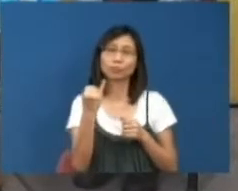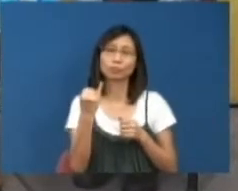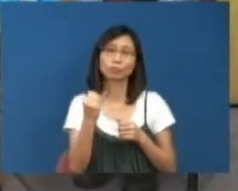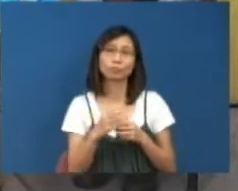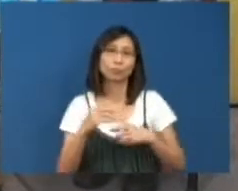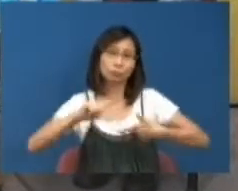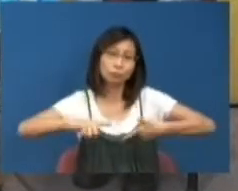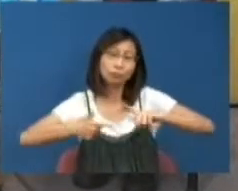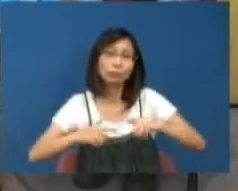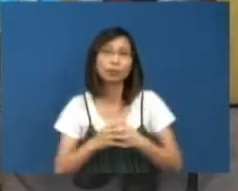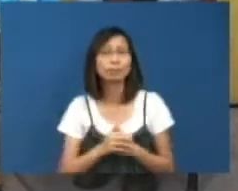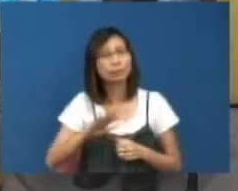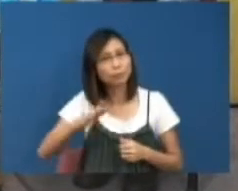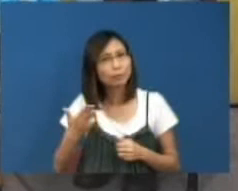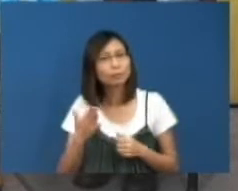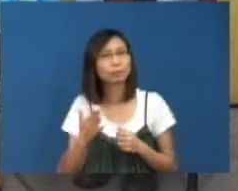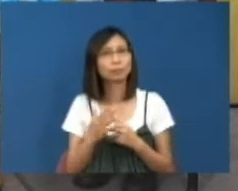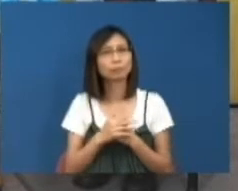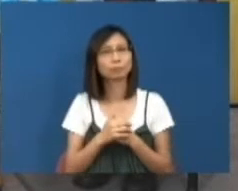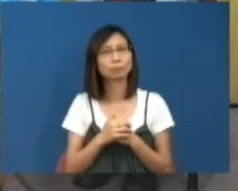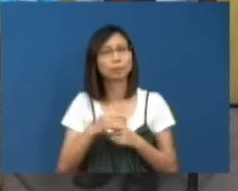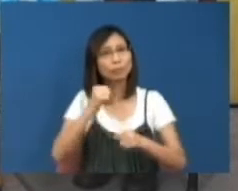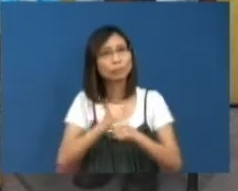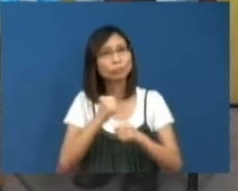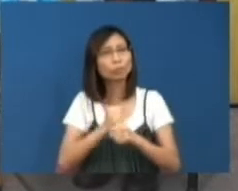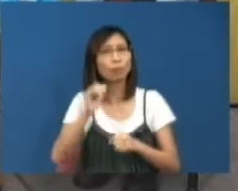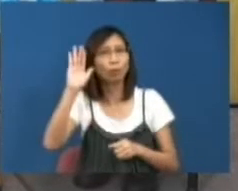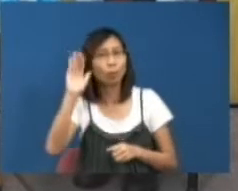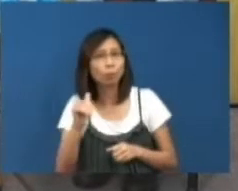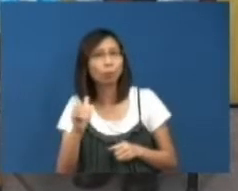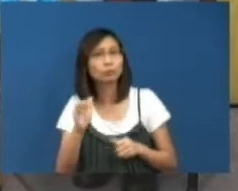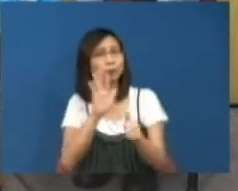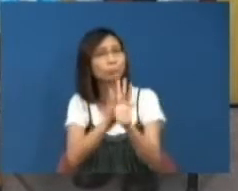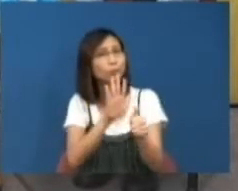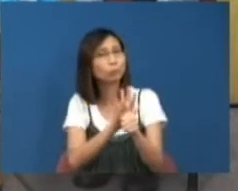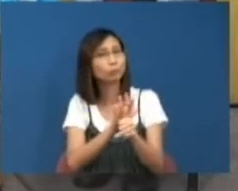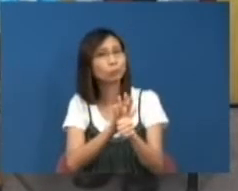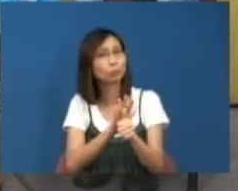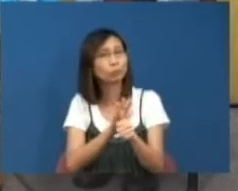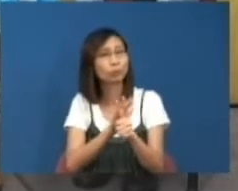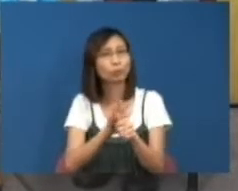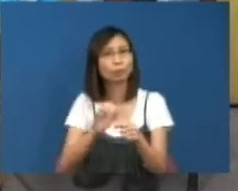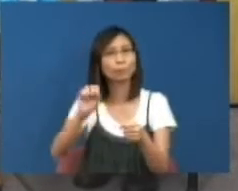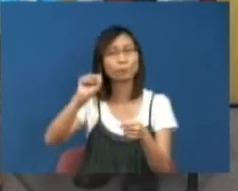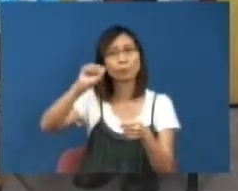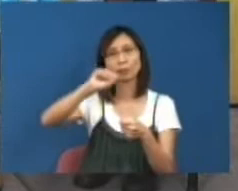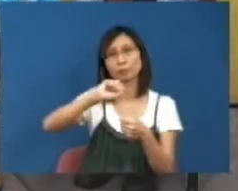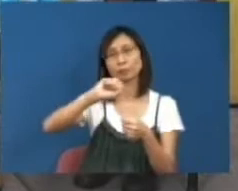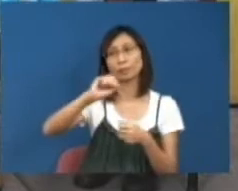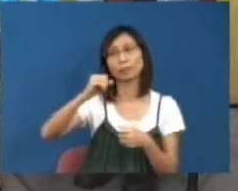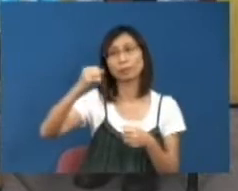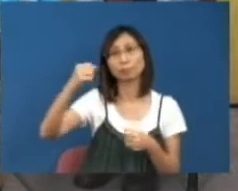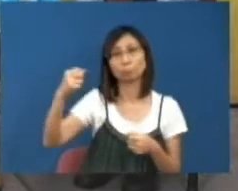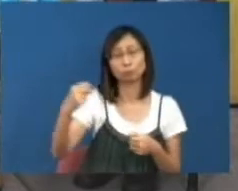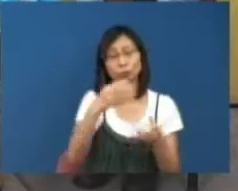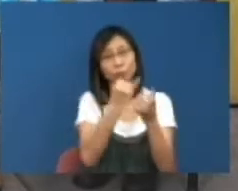是即係點樣去做到一啲可以幫助到嘅再生能源咧？我哋必然係要喺呢方面去 做嘢， 即 係 努力